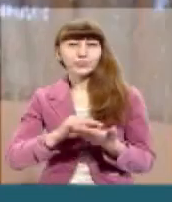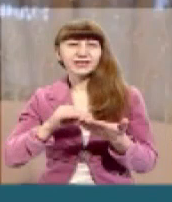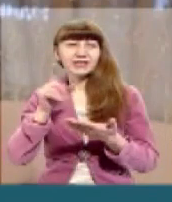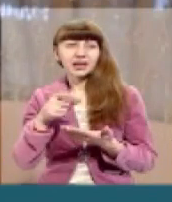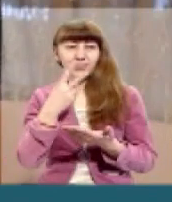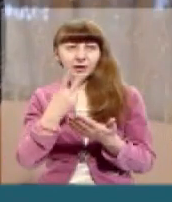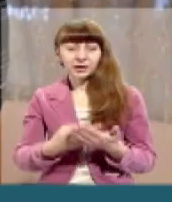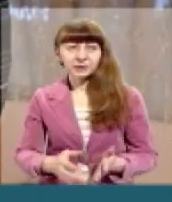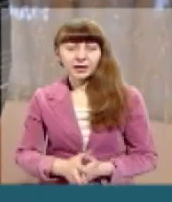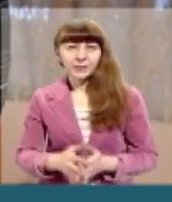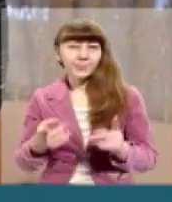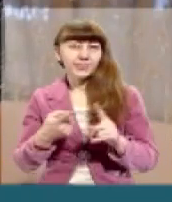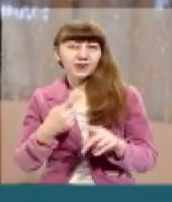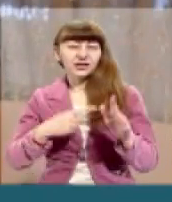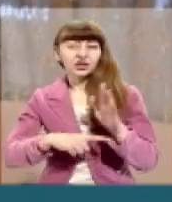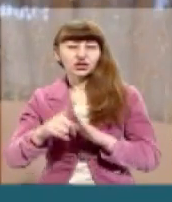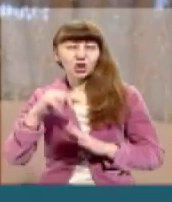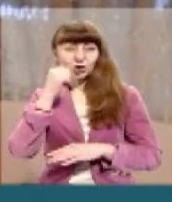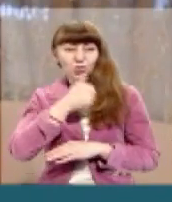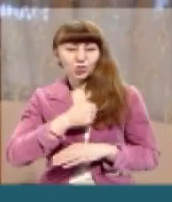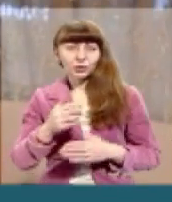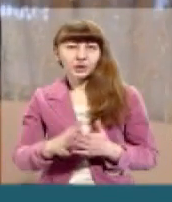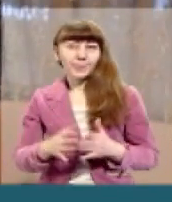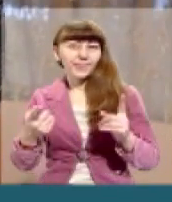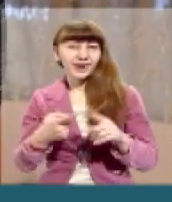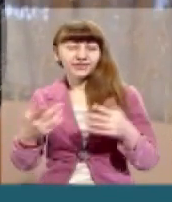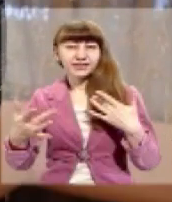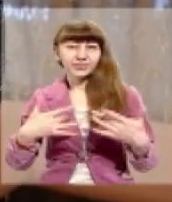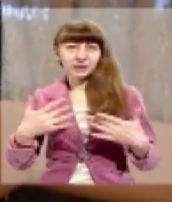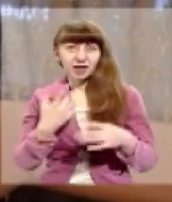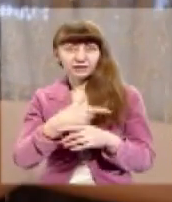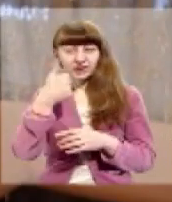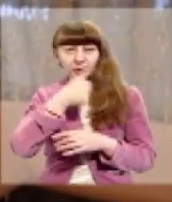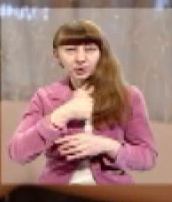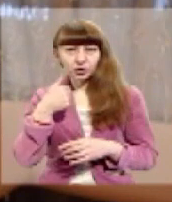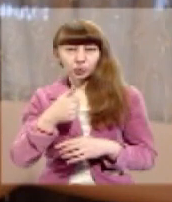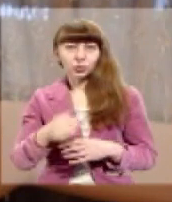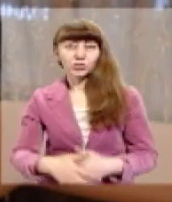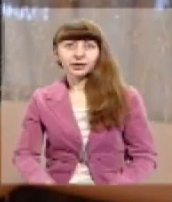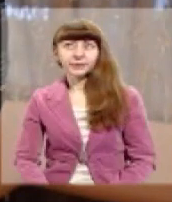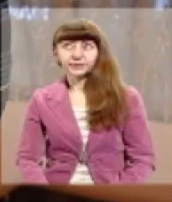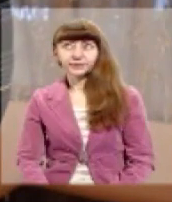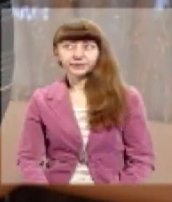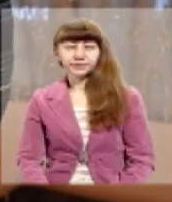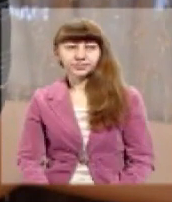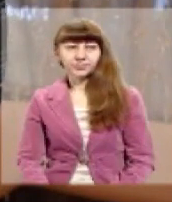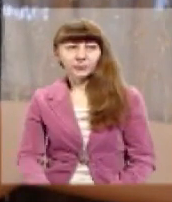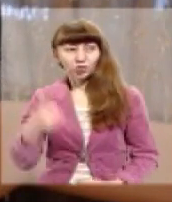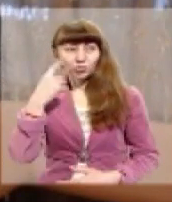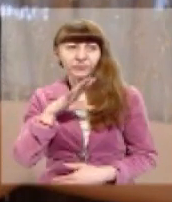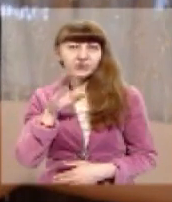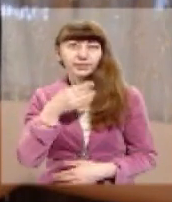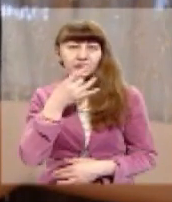бірі. Первая премьера в 24-м году. Бұл біздің 2024 жылдың көрерменге жолдайтын алғашқы